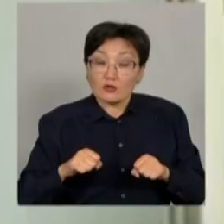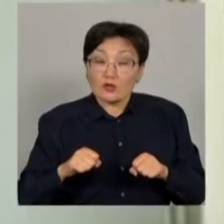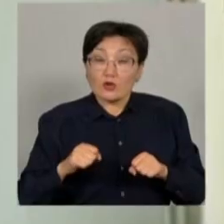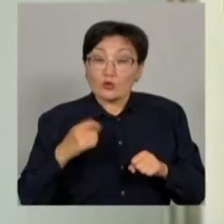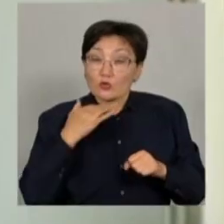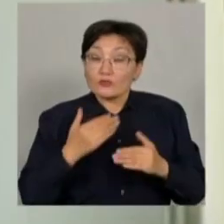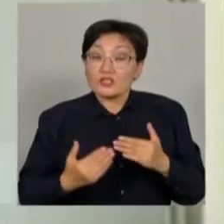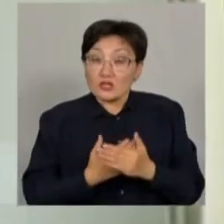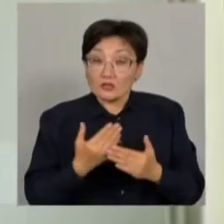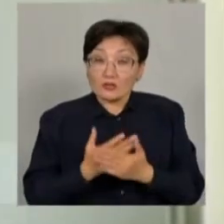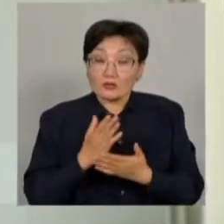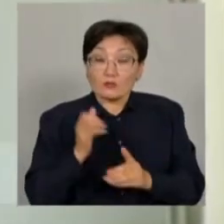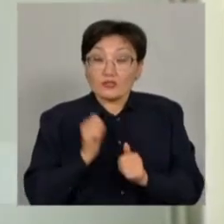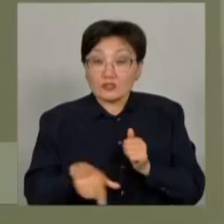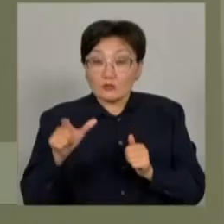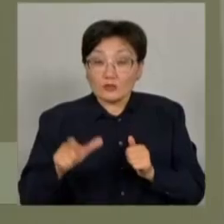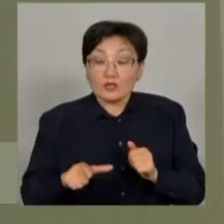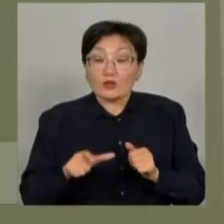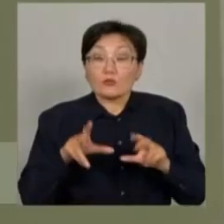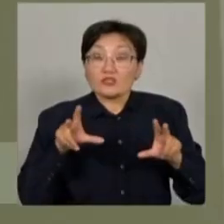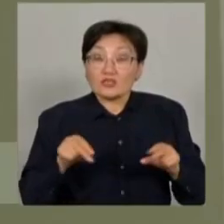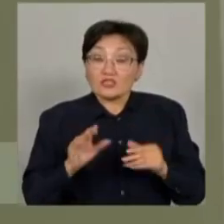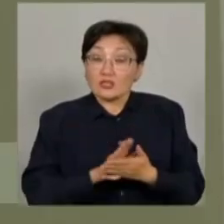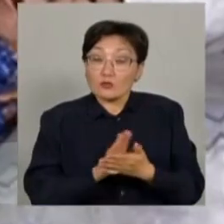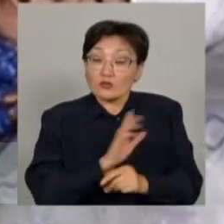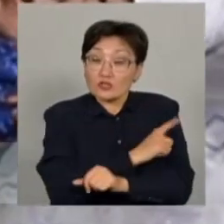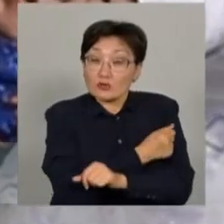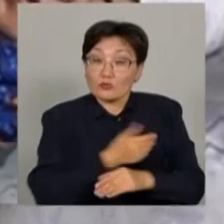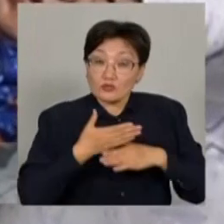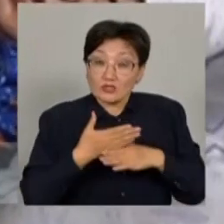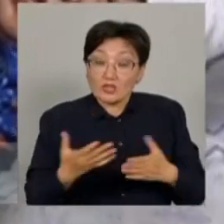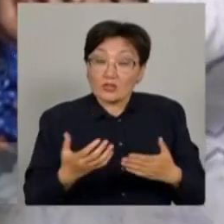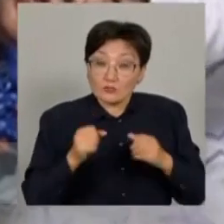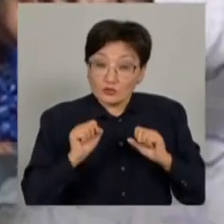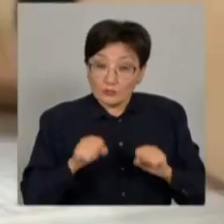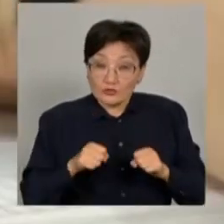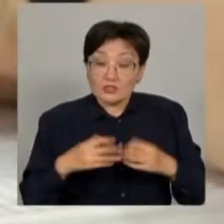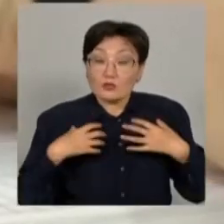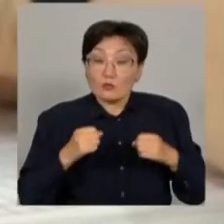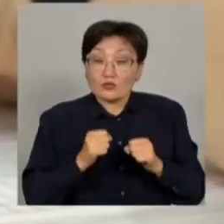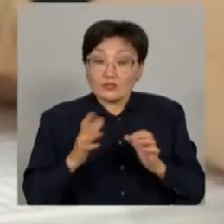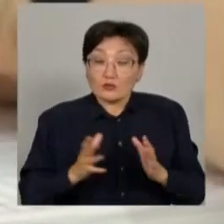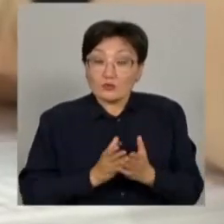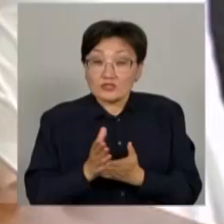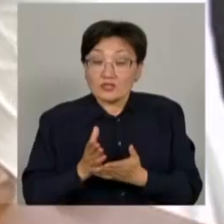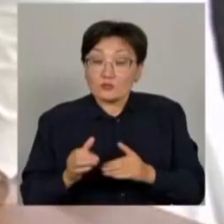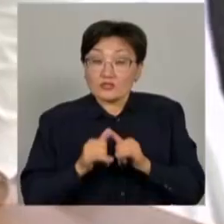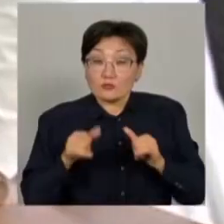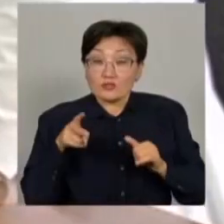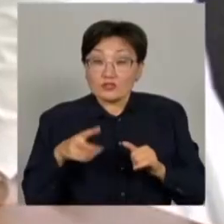жаңалықтар. Қазақстанның әр азаматы кепілді көлемдегі тегін медициналық көмекке қол жеткізе алады. Денсаулық сақтау саласының